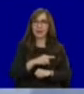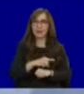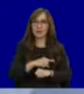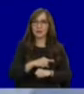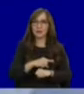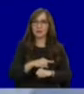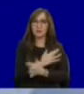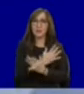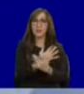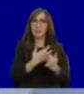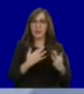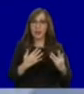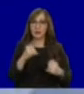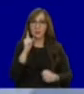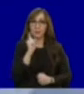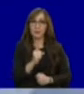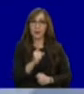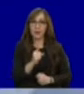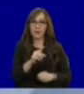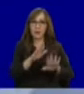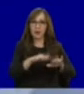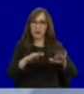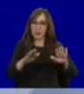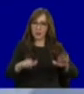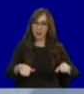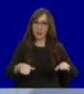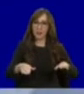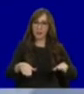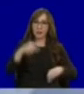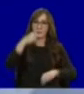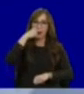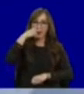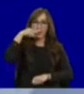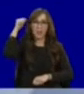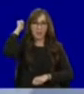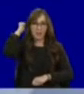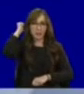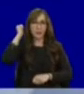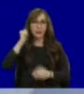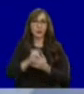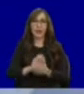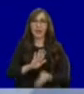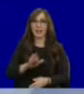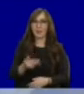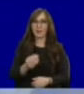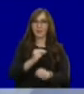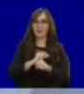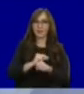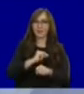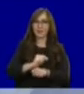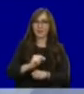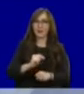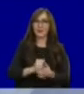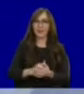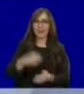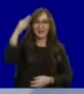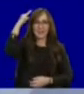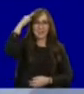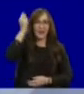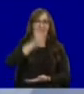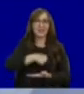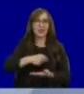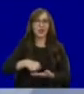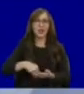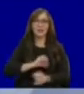masyarakat, baik dari murid, orang tua, dan juga guru-guru dan kepala sekolah di berbagai macam